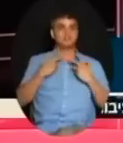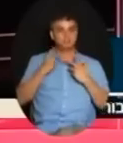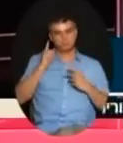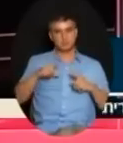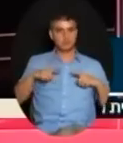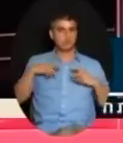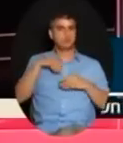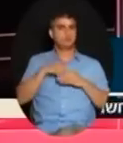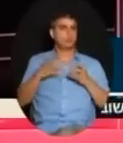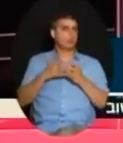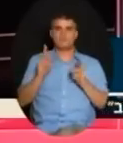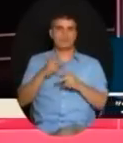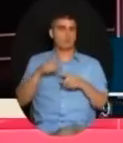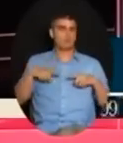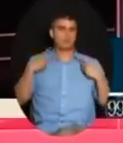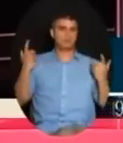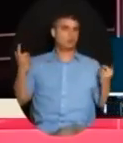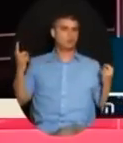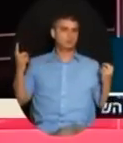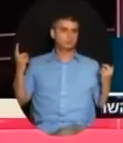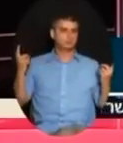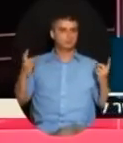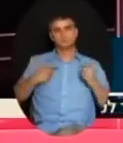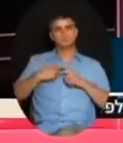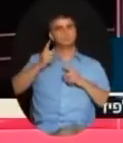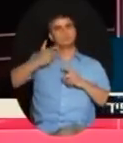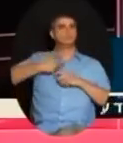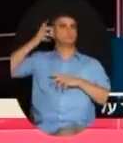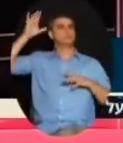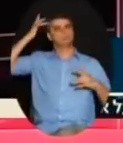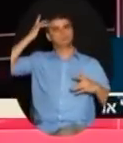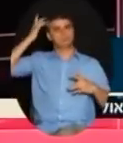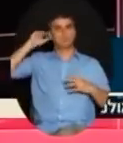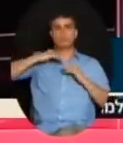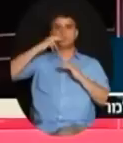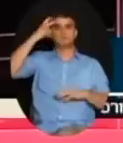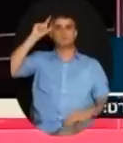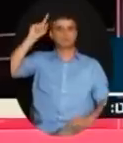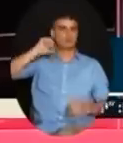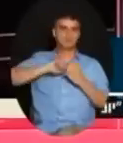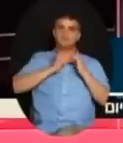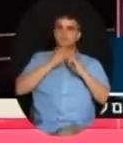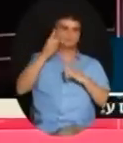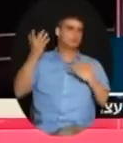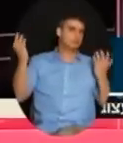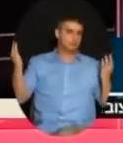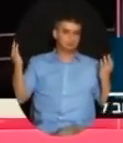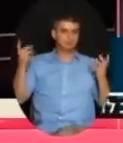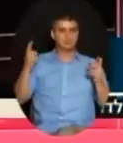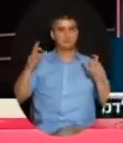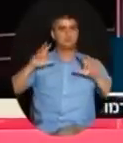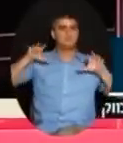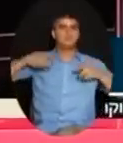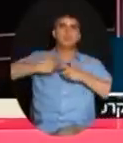צריכים לחיות בתוך עמם ולא יכולים לחיות ב מגדל שן, בין אם זה בקומה 31 ובין אם זה באיזה